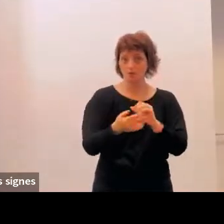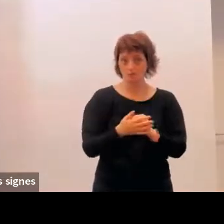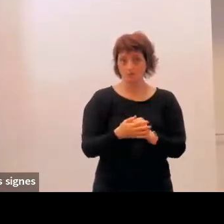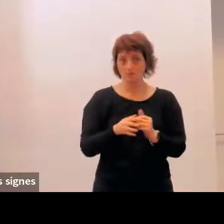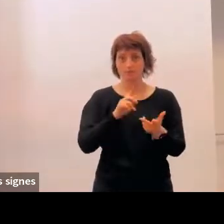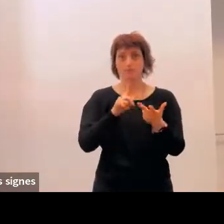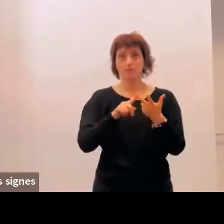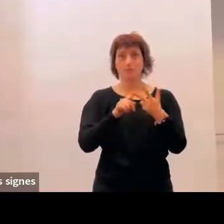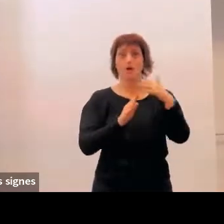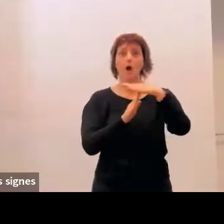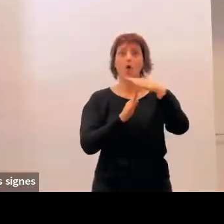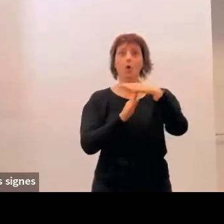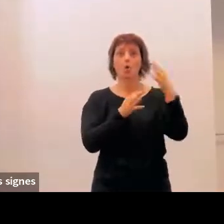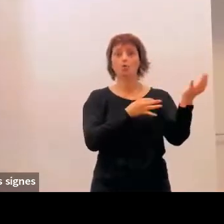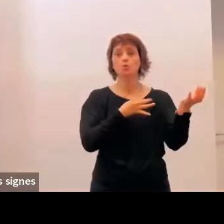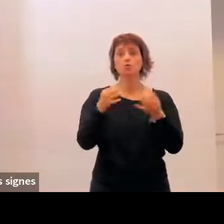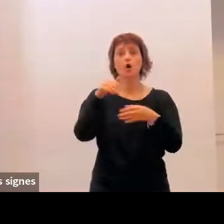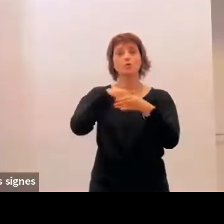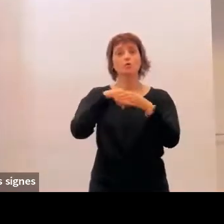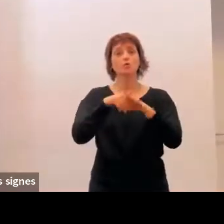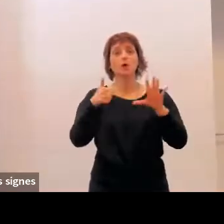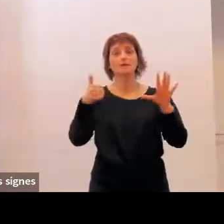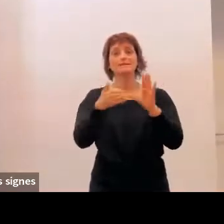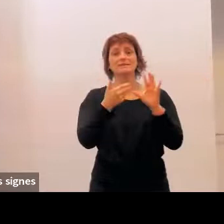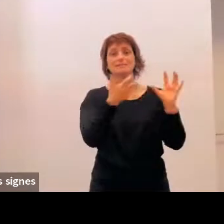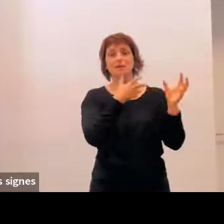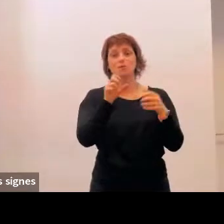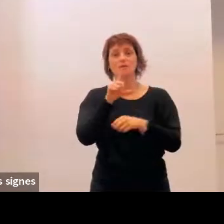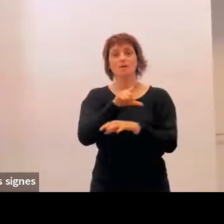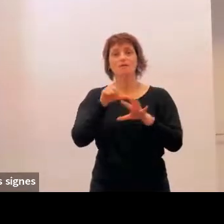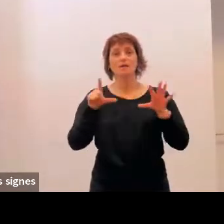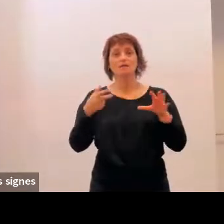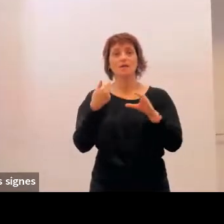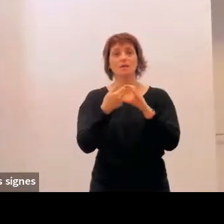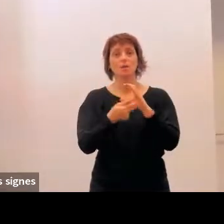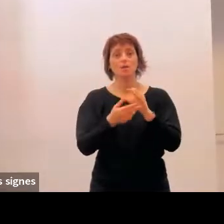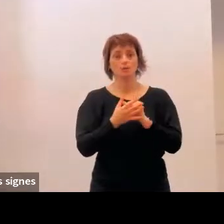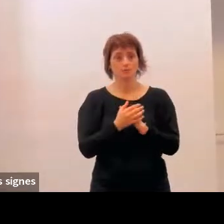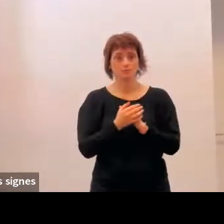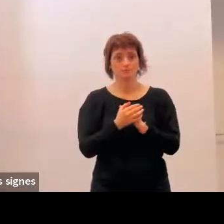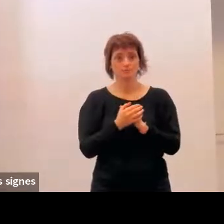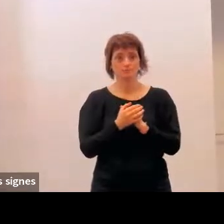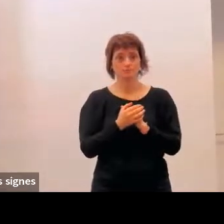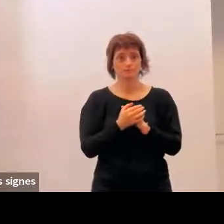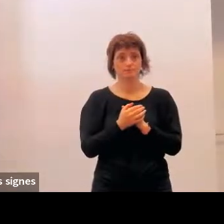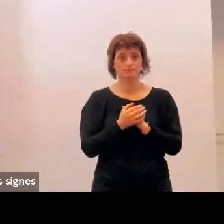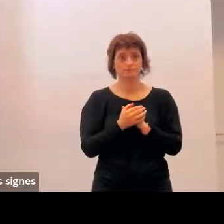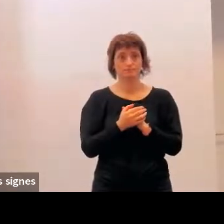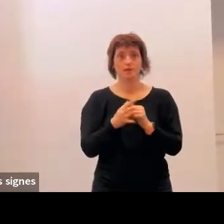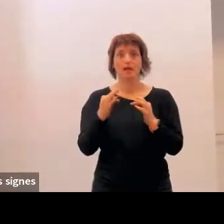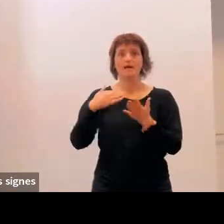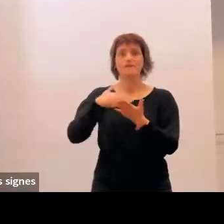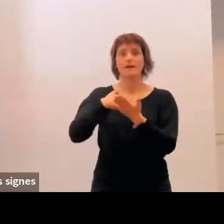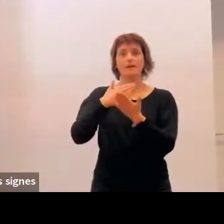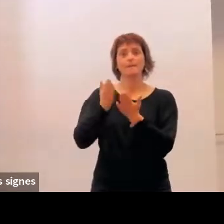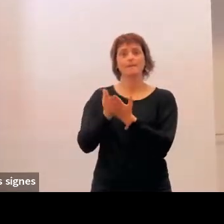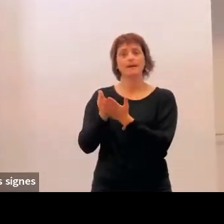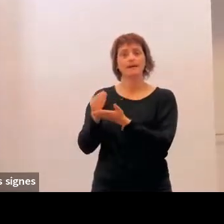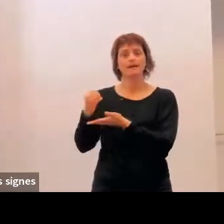et d'un compte courant avec 6 827 euros. La part de la succession